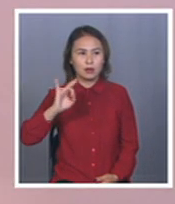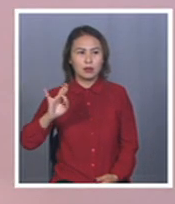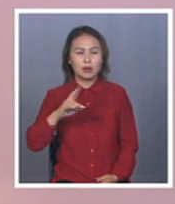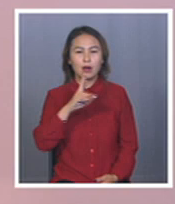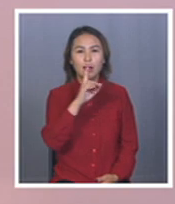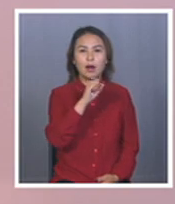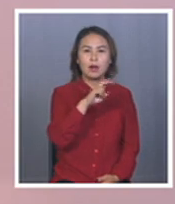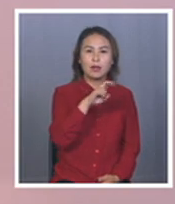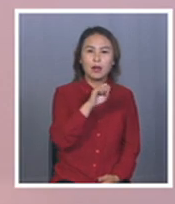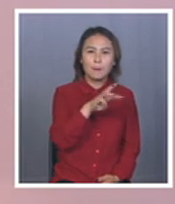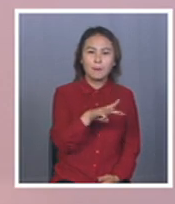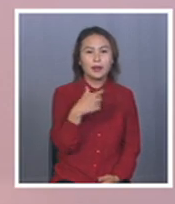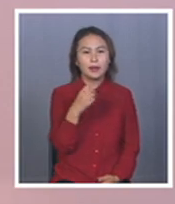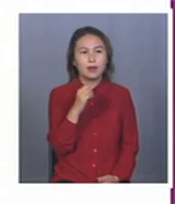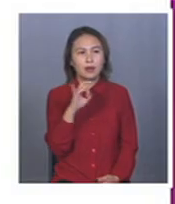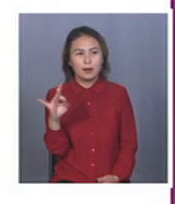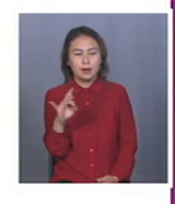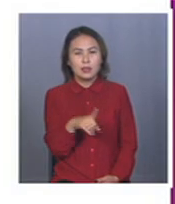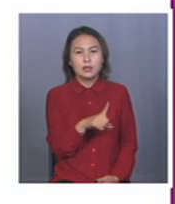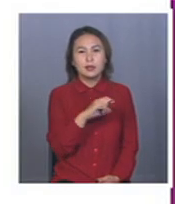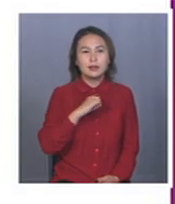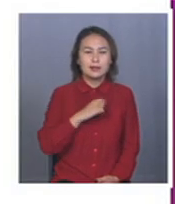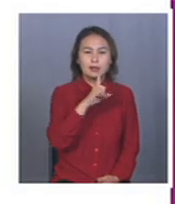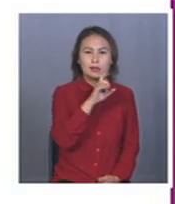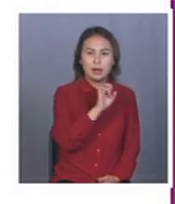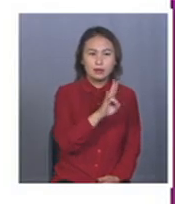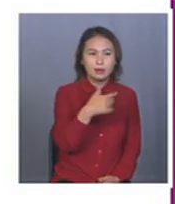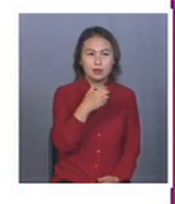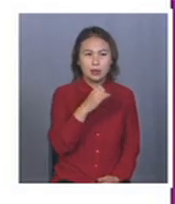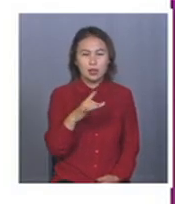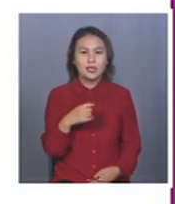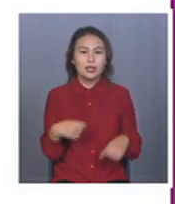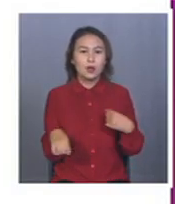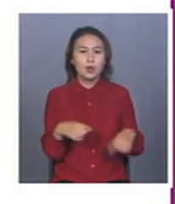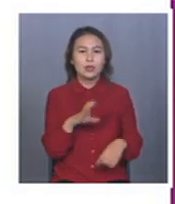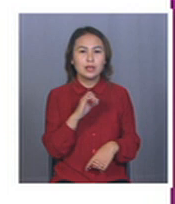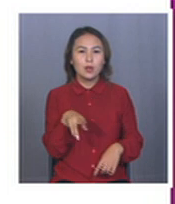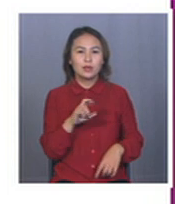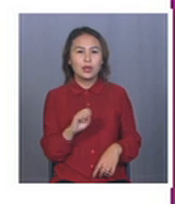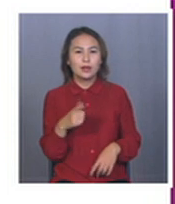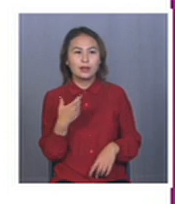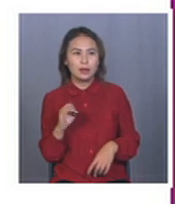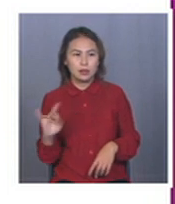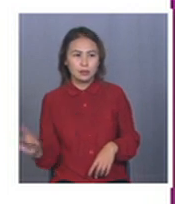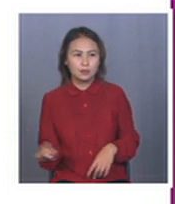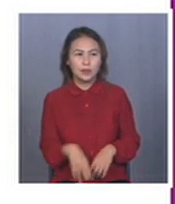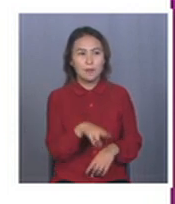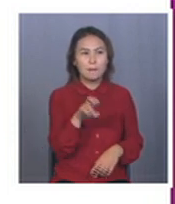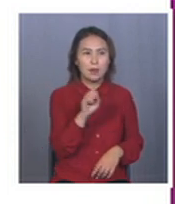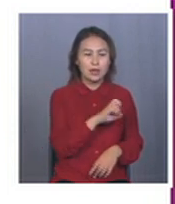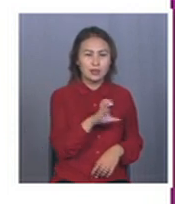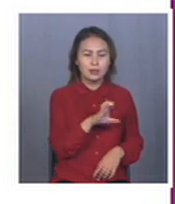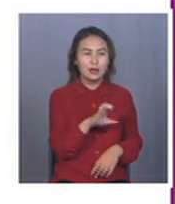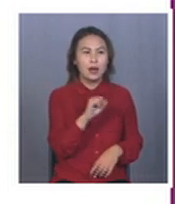– гер. Заң – гер. Сауда – гер. Паз. Әсем –